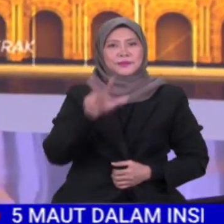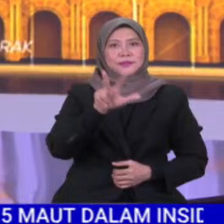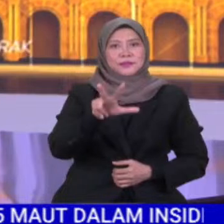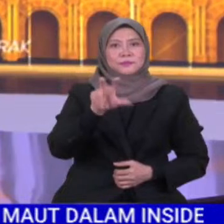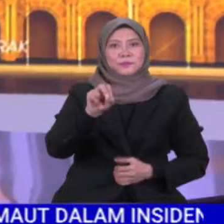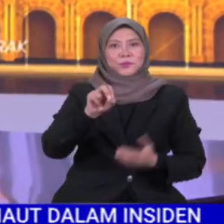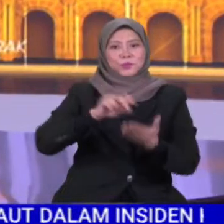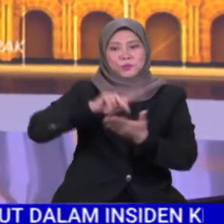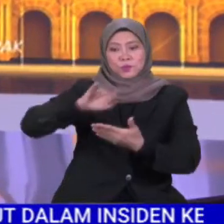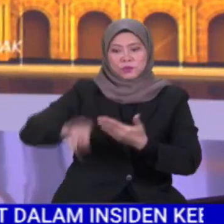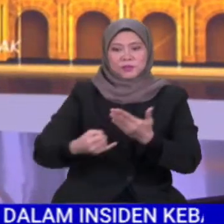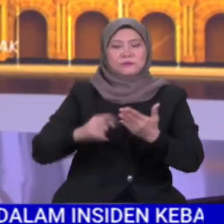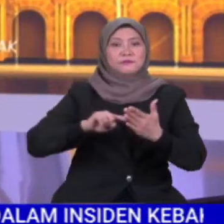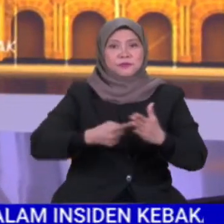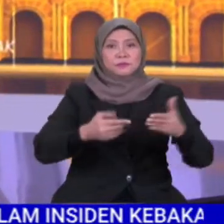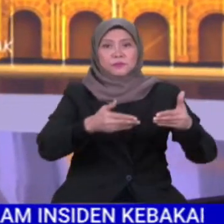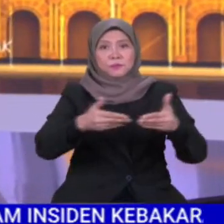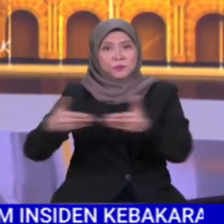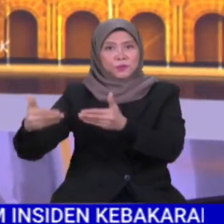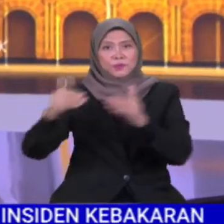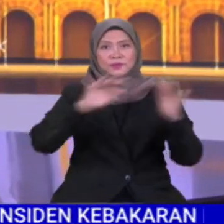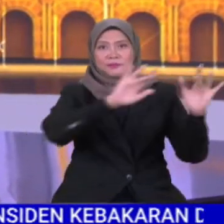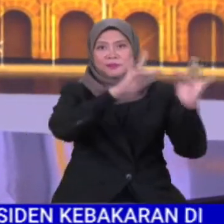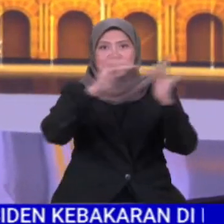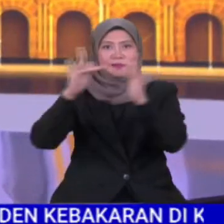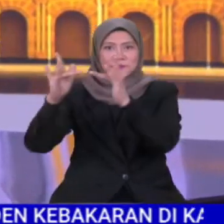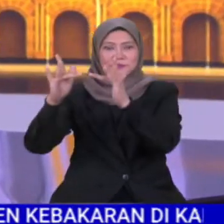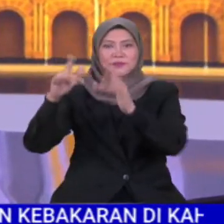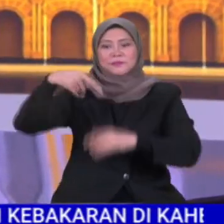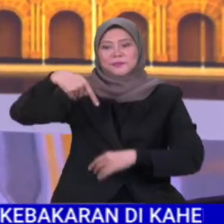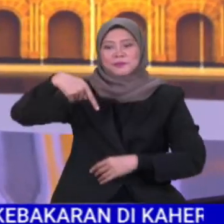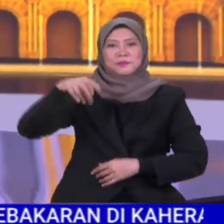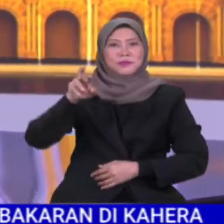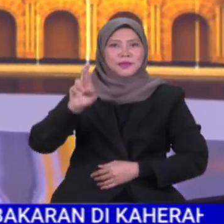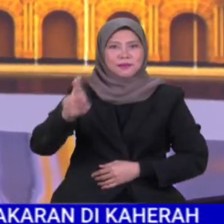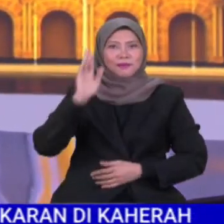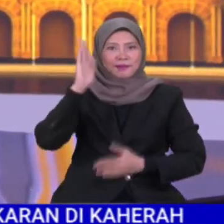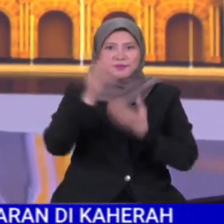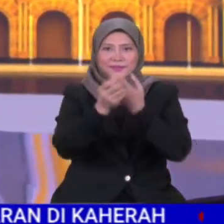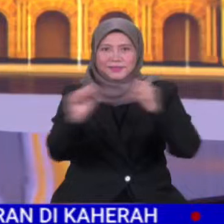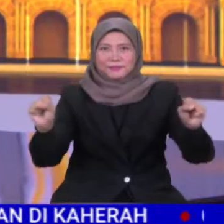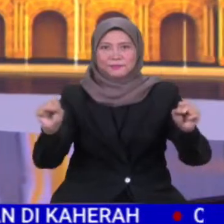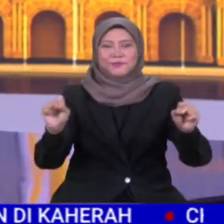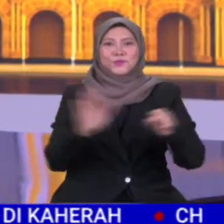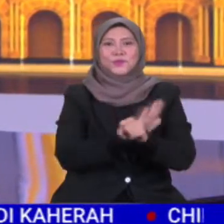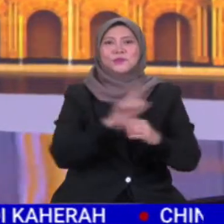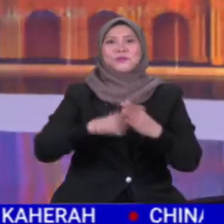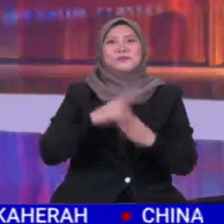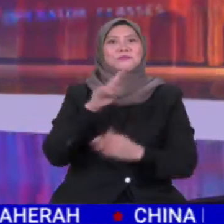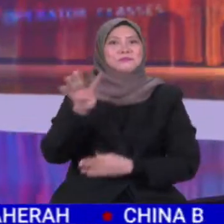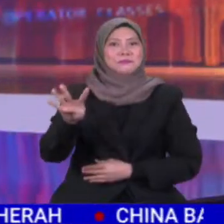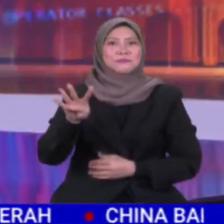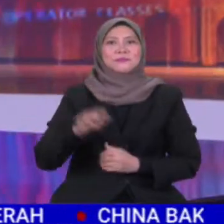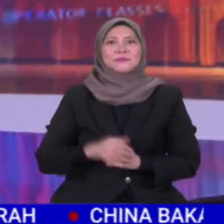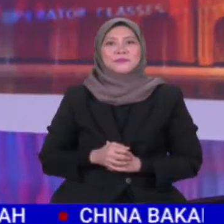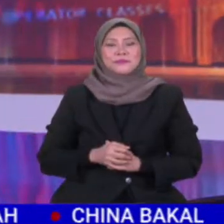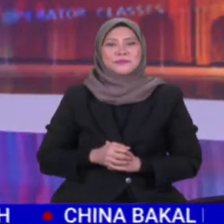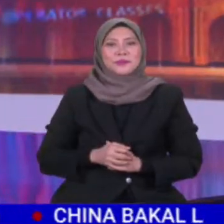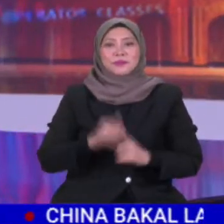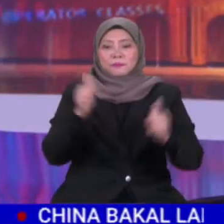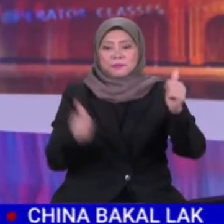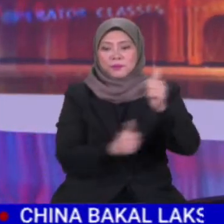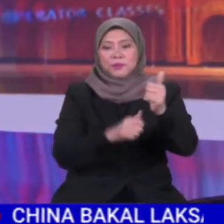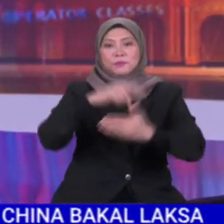...30 projek rintis penyambungan internet di Projek Perumahan Rakyat PPR dijangka siap sepenuhnya April ini. Pelaksanaannya